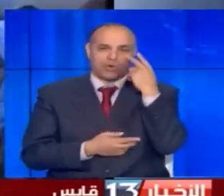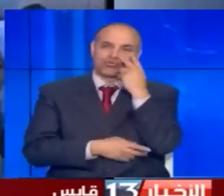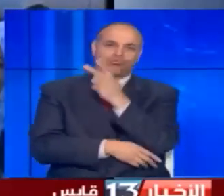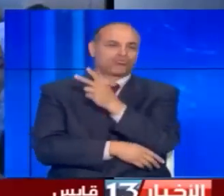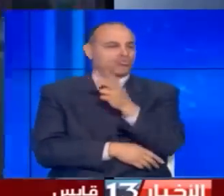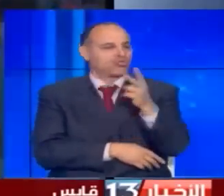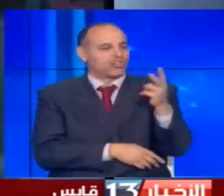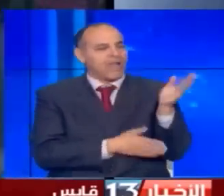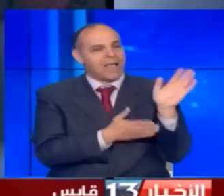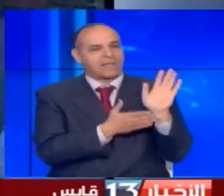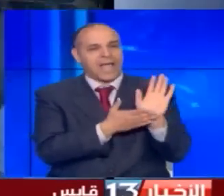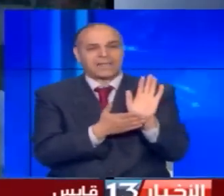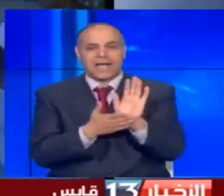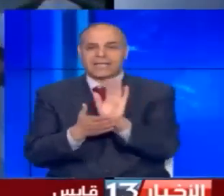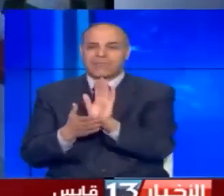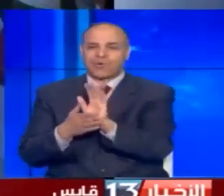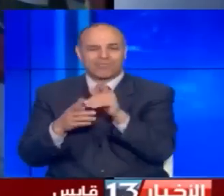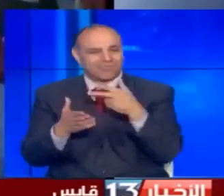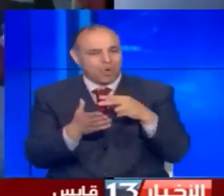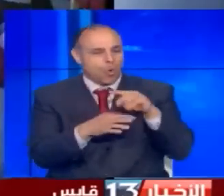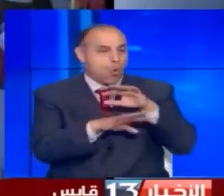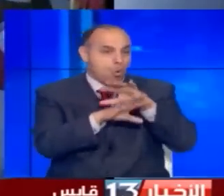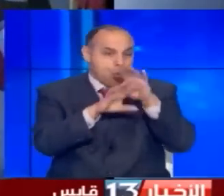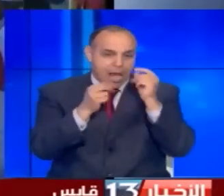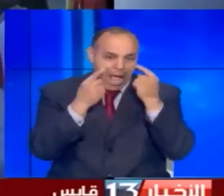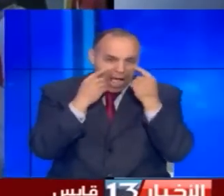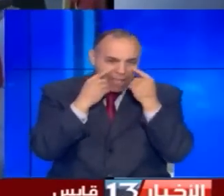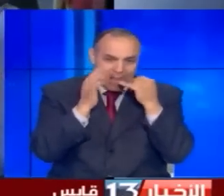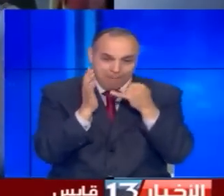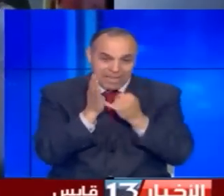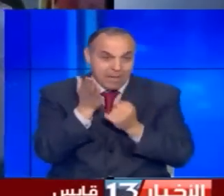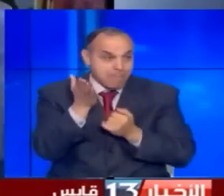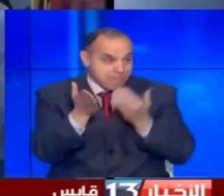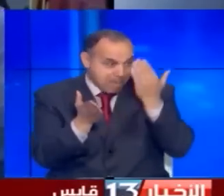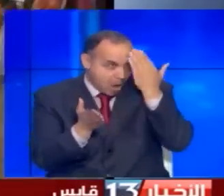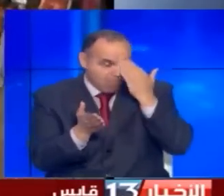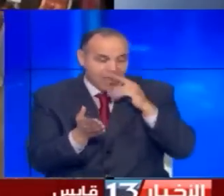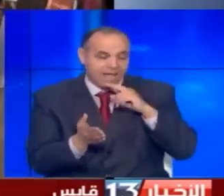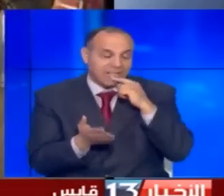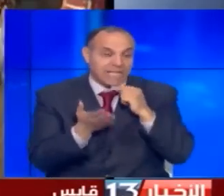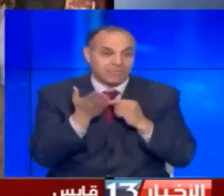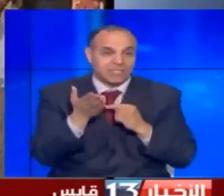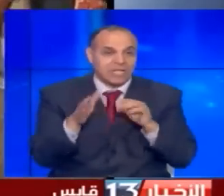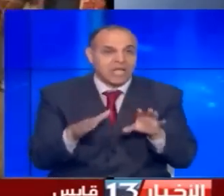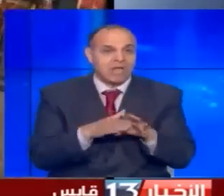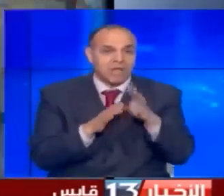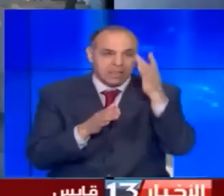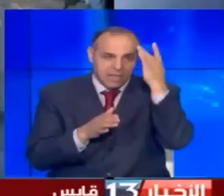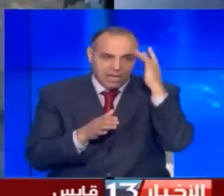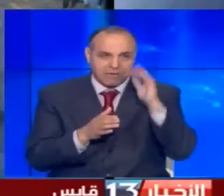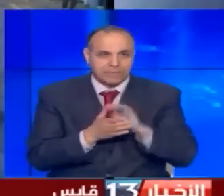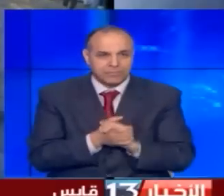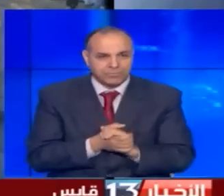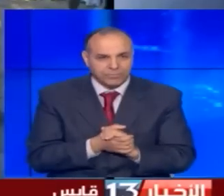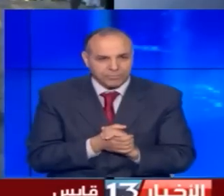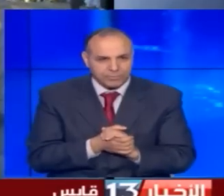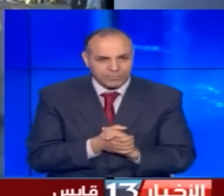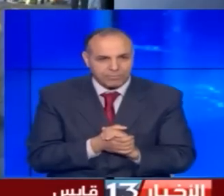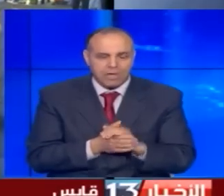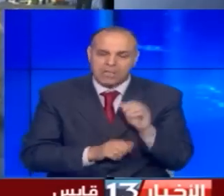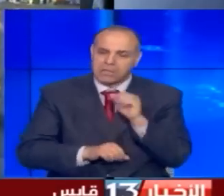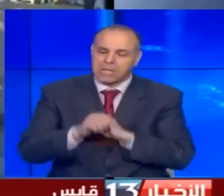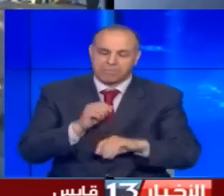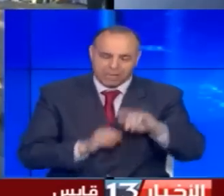تم تقديمها وتحدث عن حاجة الزارات لمثل هذه التظاهرات الثقافية. مهرجان باهي وتنظيم